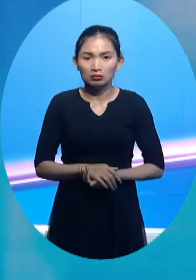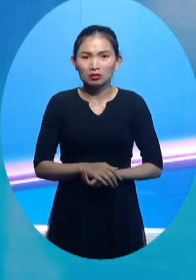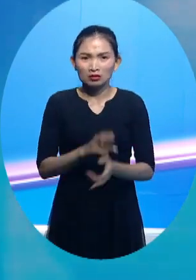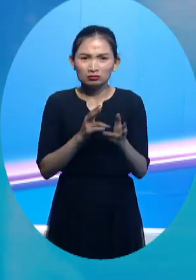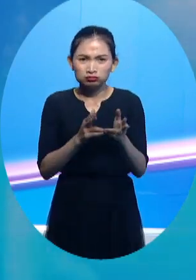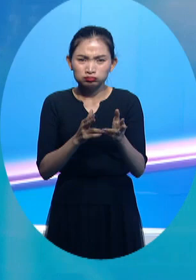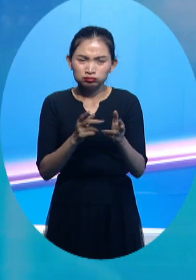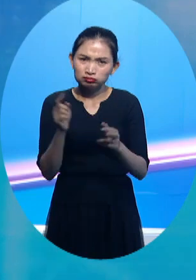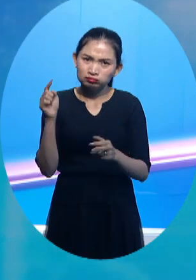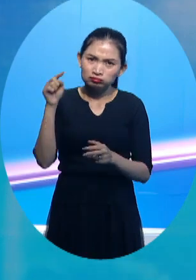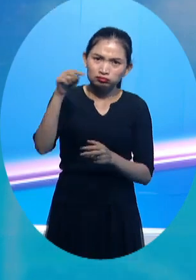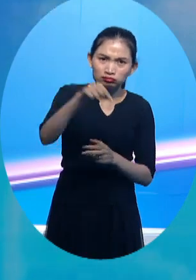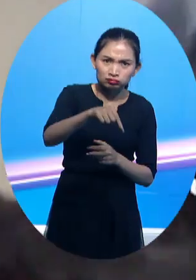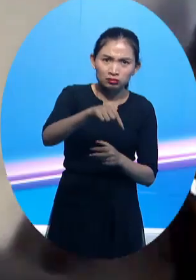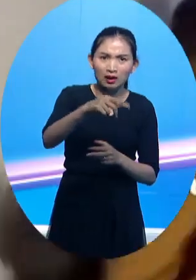kh